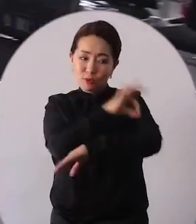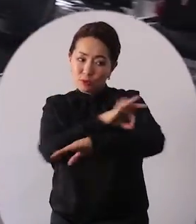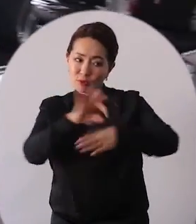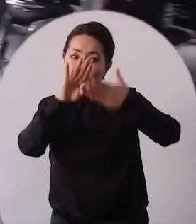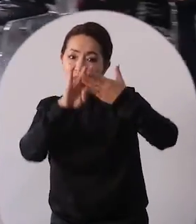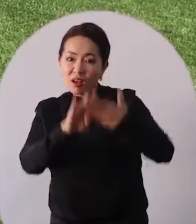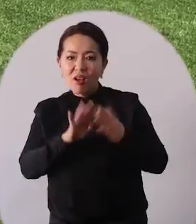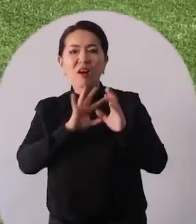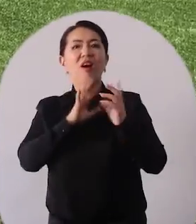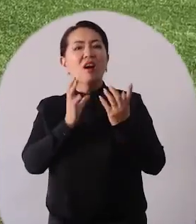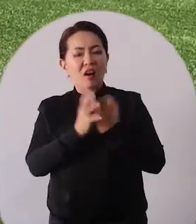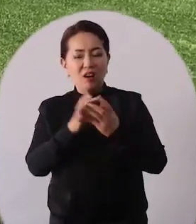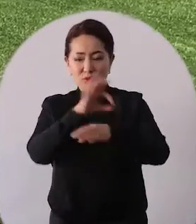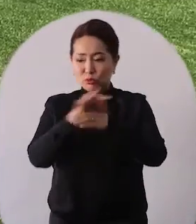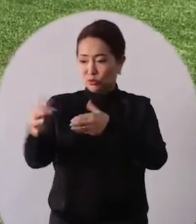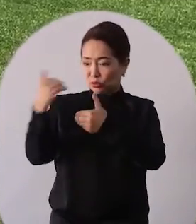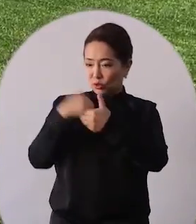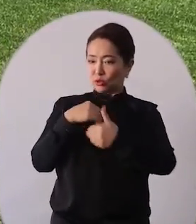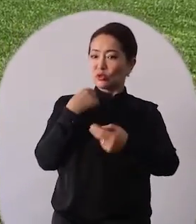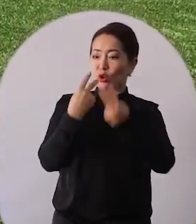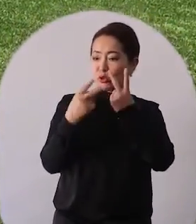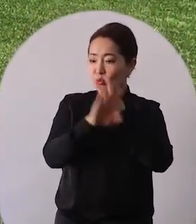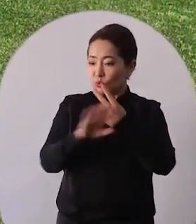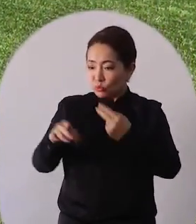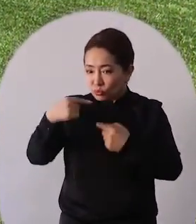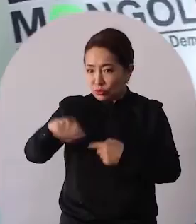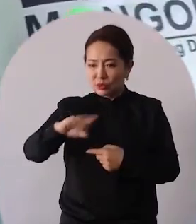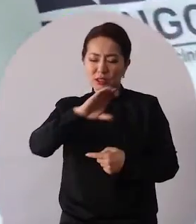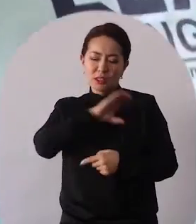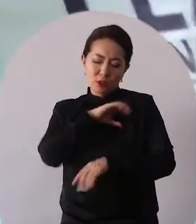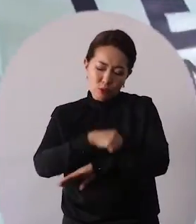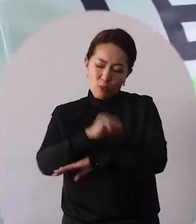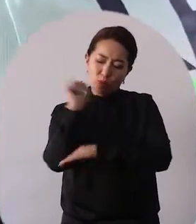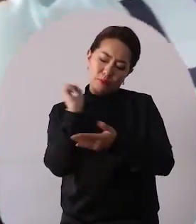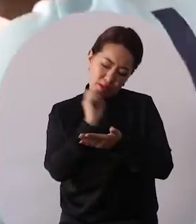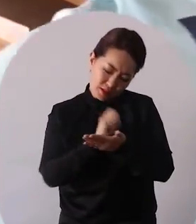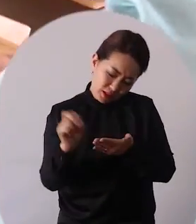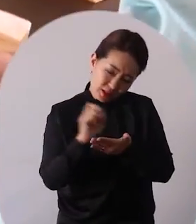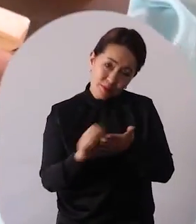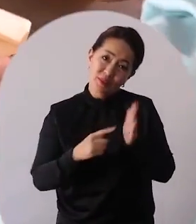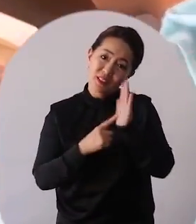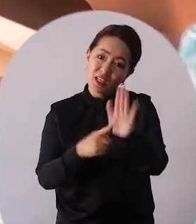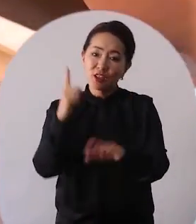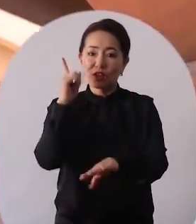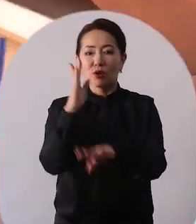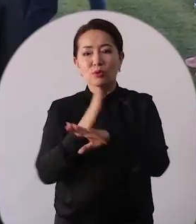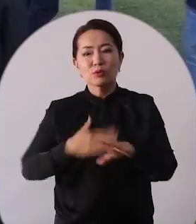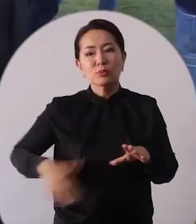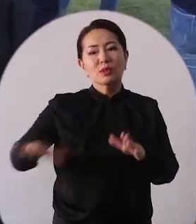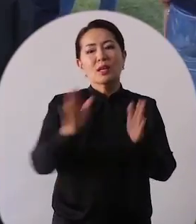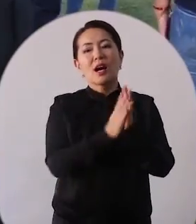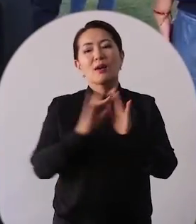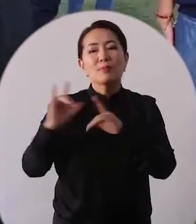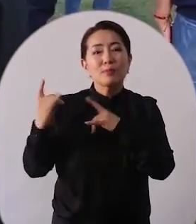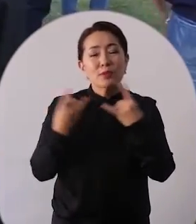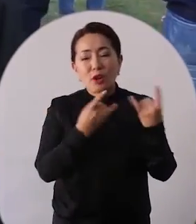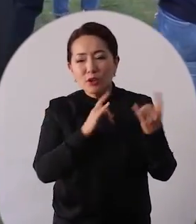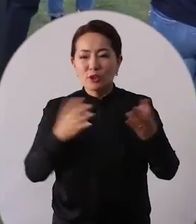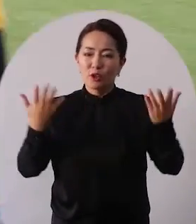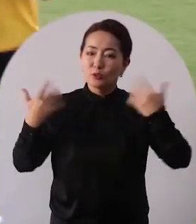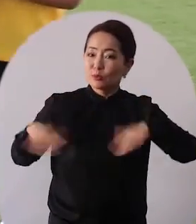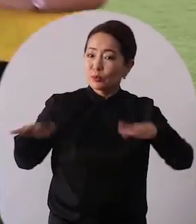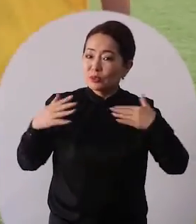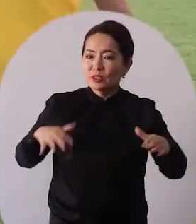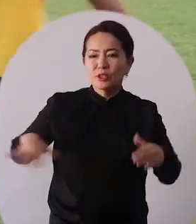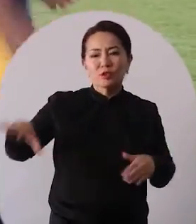төсөлтөд танилцаж, төсөлд хамрагч байгаа 22 хүүхдэд бид нар чин сэтгэлээсээ урмын захиаг бичиж, тэдэнтэй нэг өдөр тоглож, тэдэнтэй